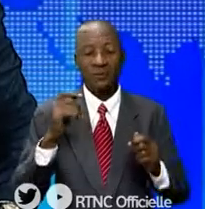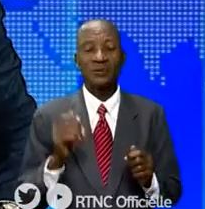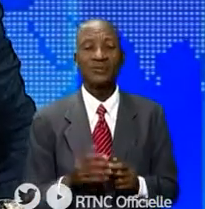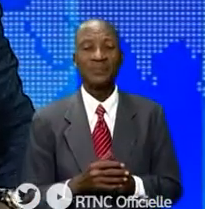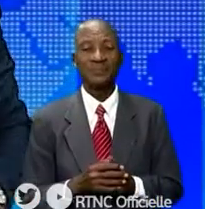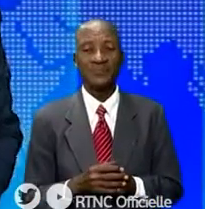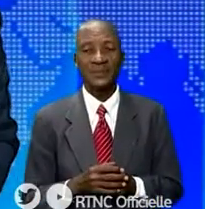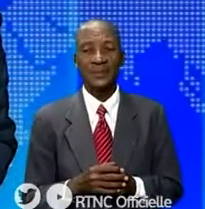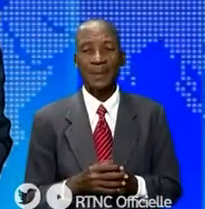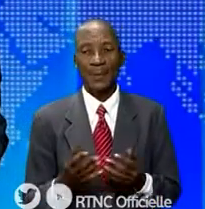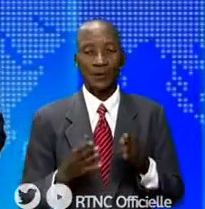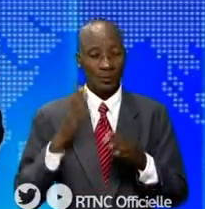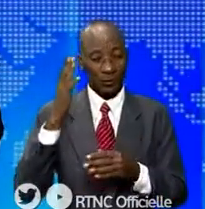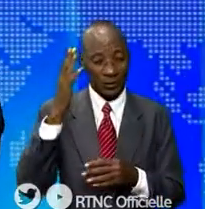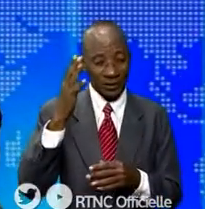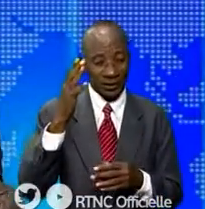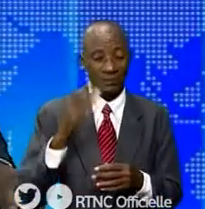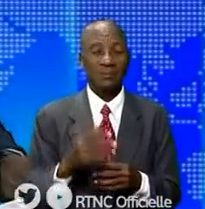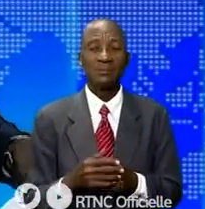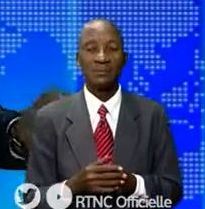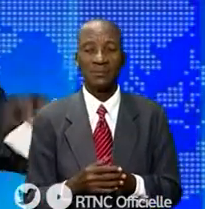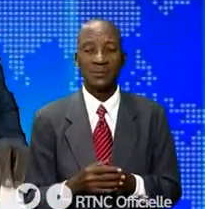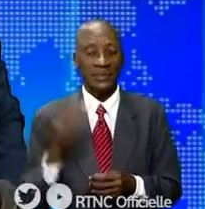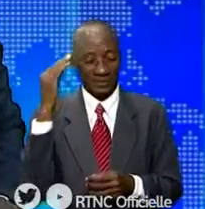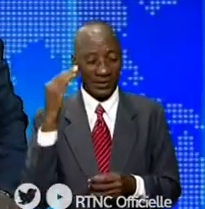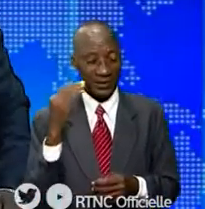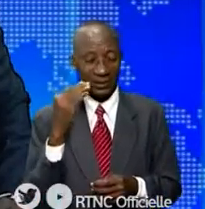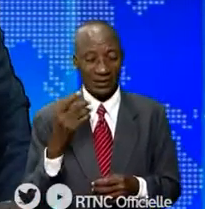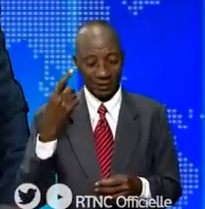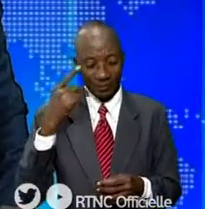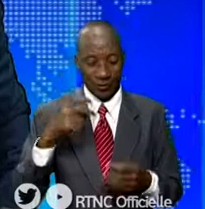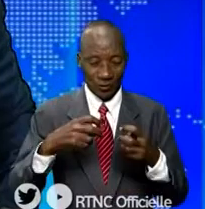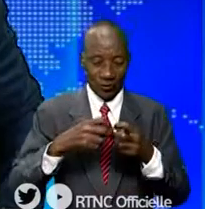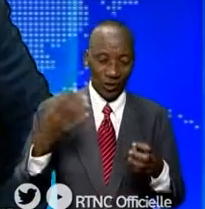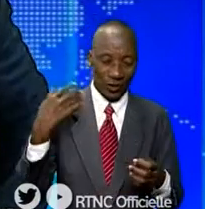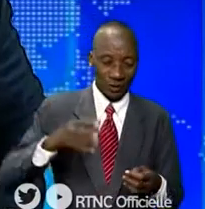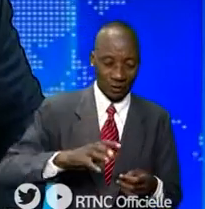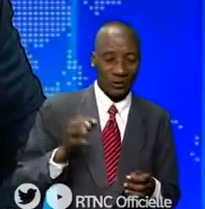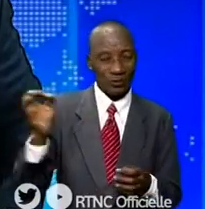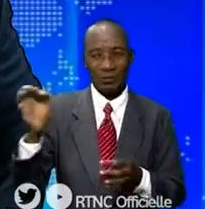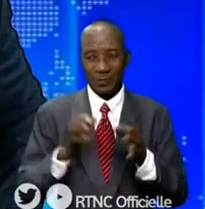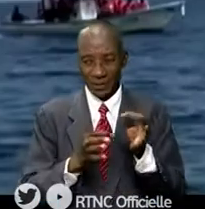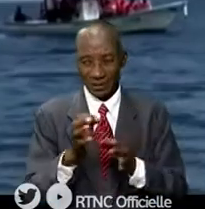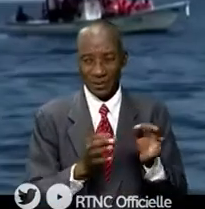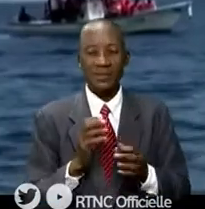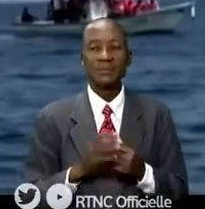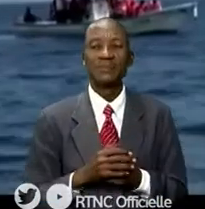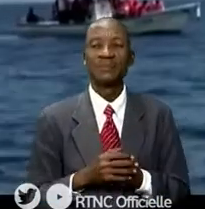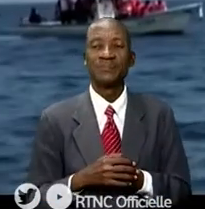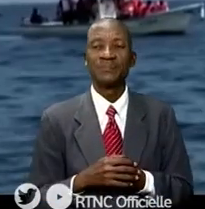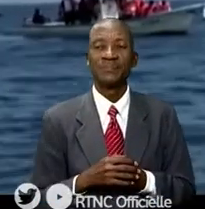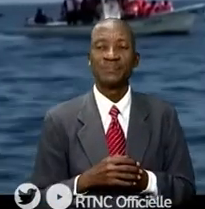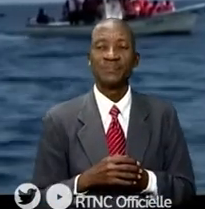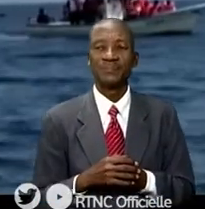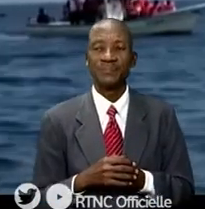l'interpellation prochaine du ministre des Ressources hydrauliques qui devrait s'expliquer devant l'Assemblée nationale. Sylvie Mouimbo. La pénurie de